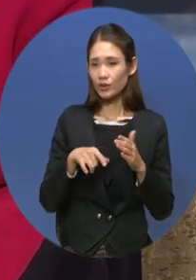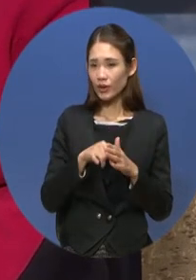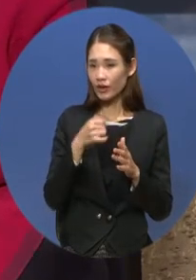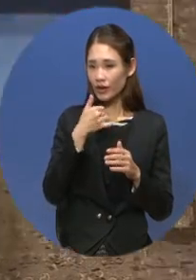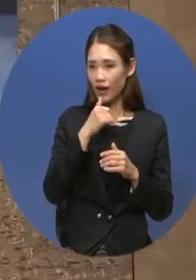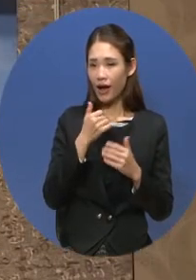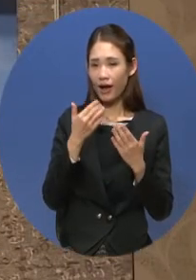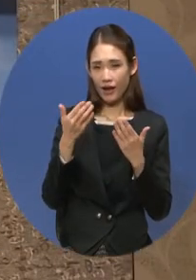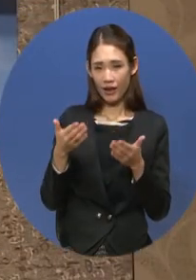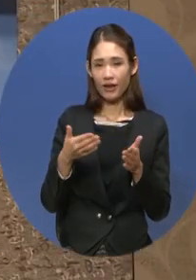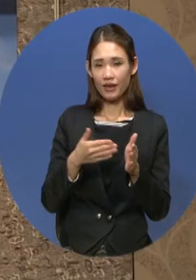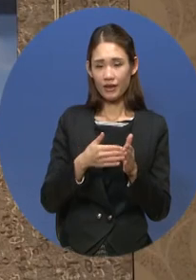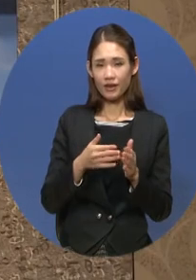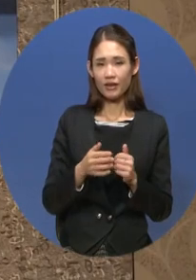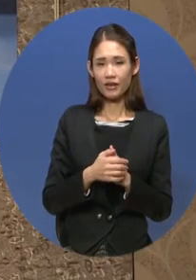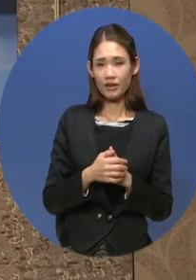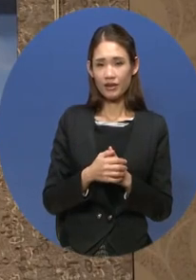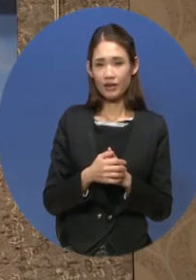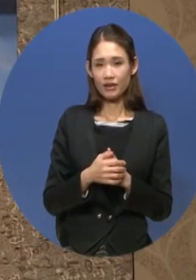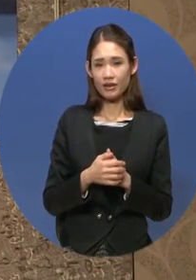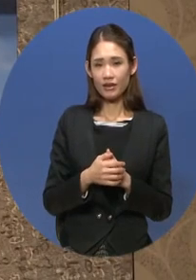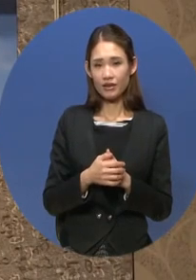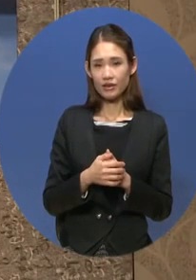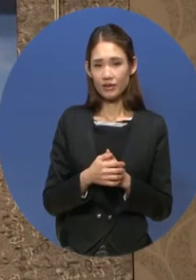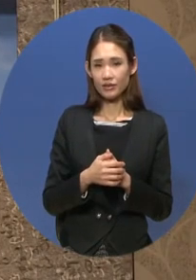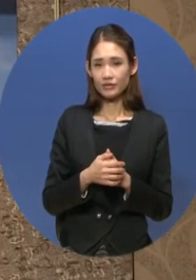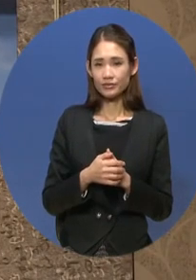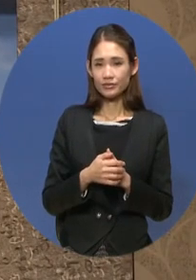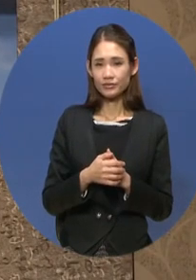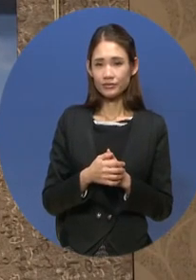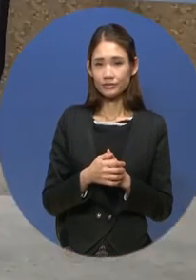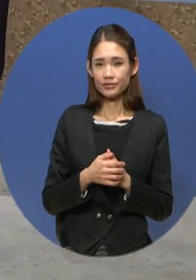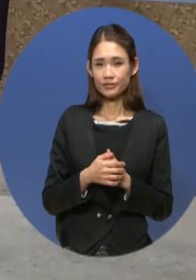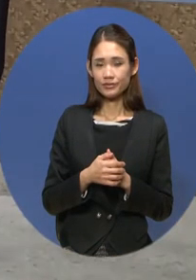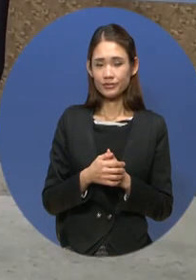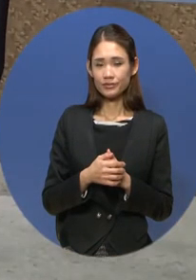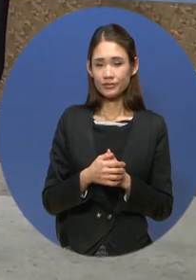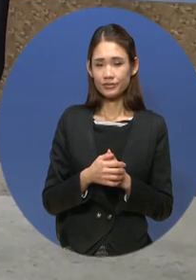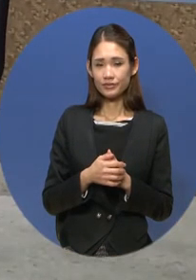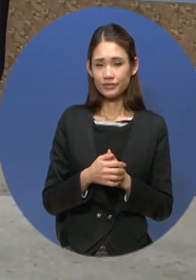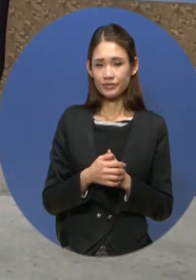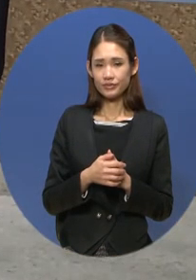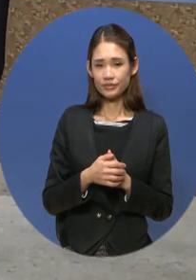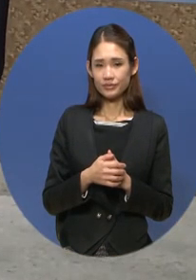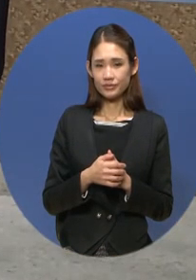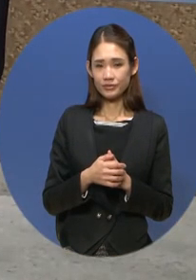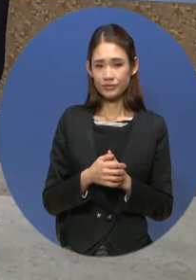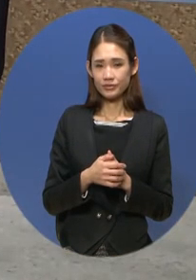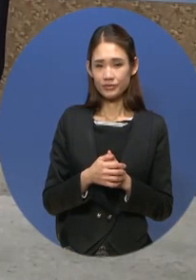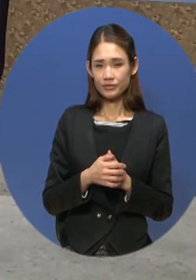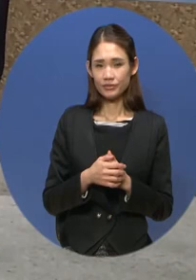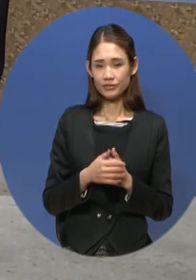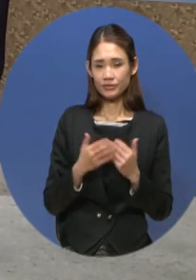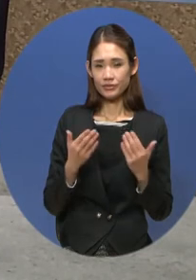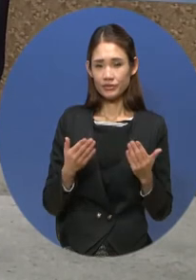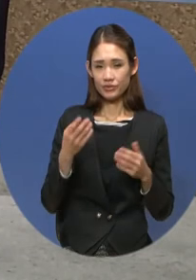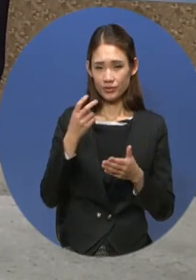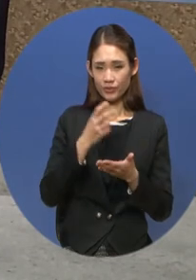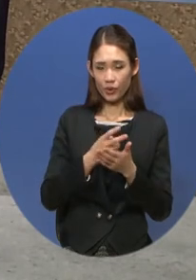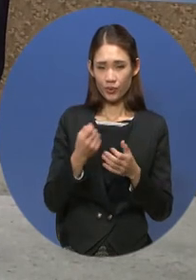수 있도록 이제 안내를 해드리려고 합니다. 오, 네. 그러면 이제 지금 이런